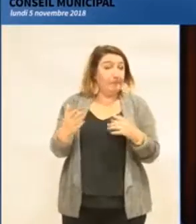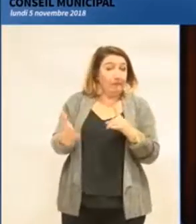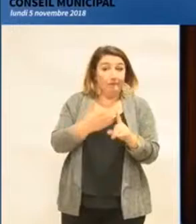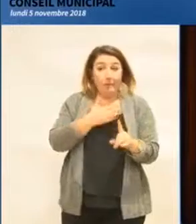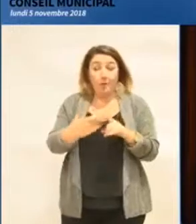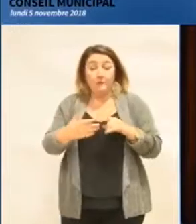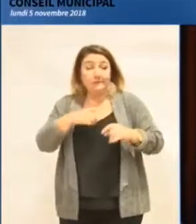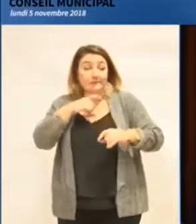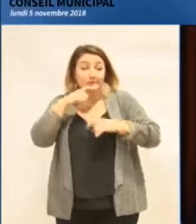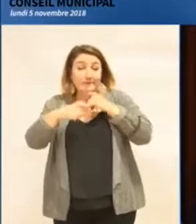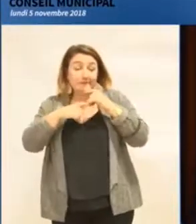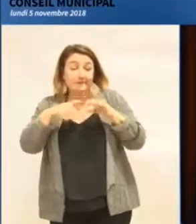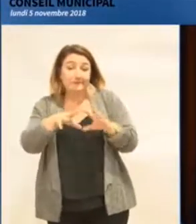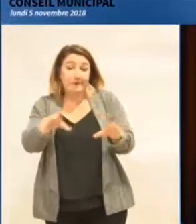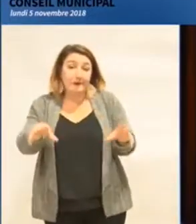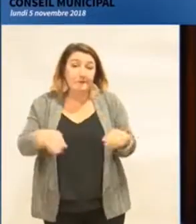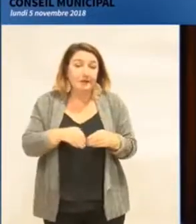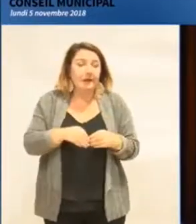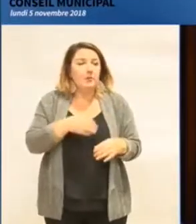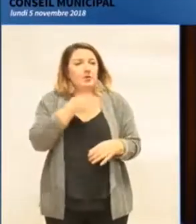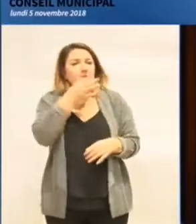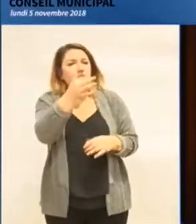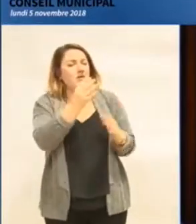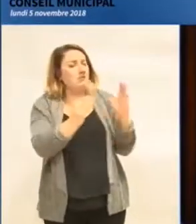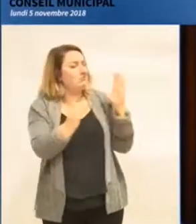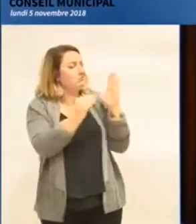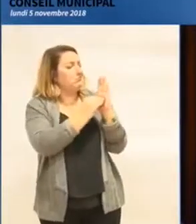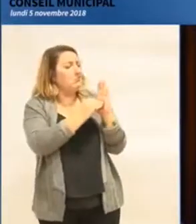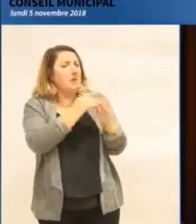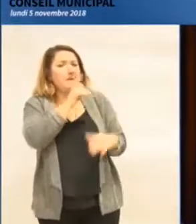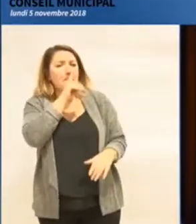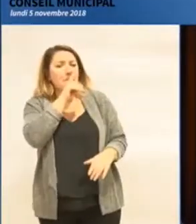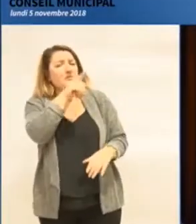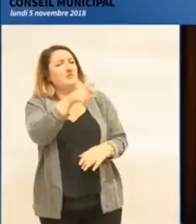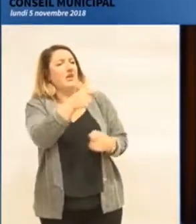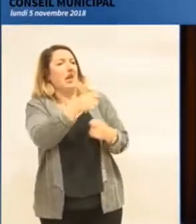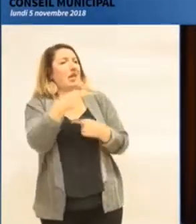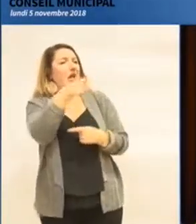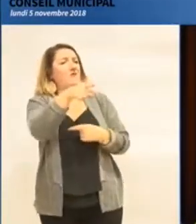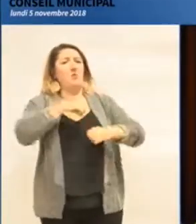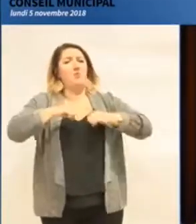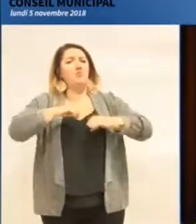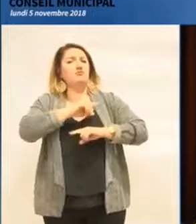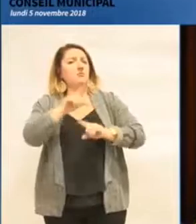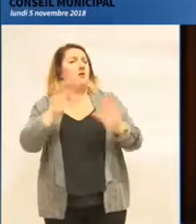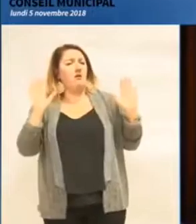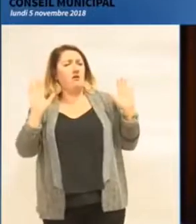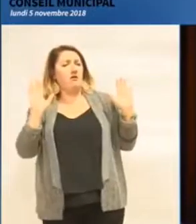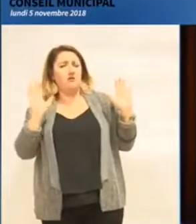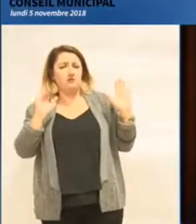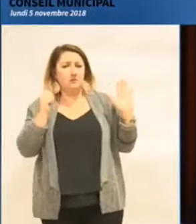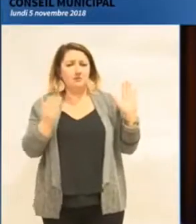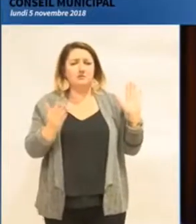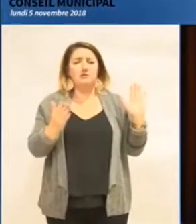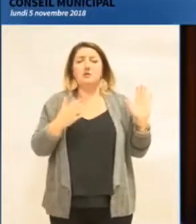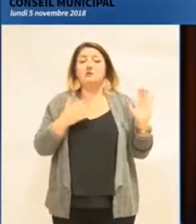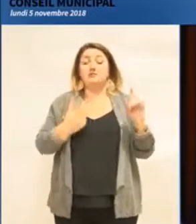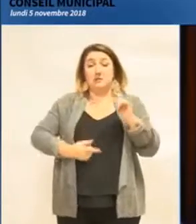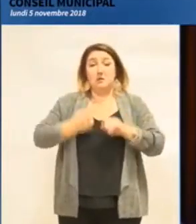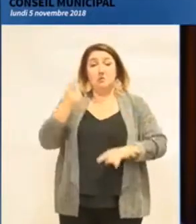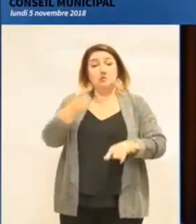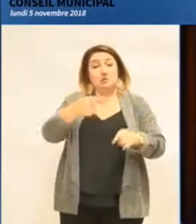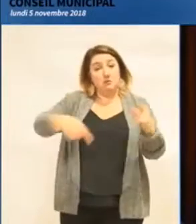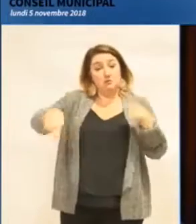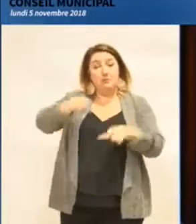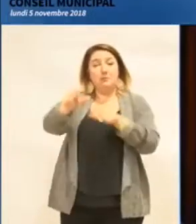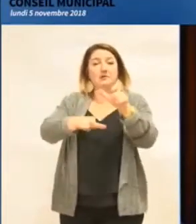mot, ça n'est pas pour vous dire vous ne faites rien. C'est que je pense qu'il faut aussi que nous disions aux Grenoblois que c'est un sujet sur